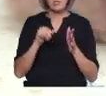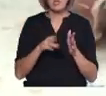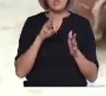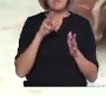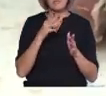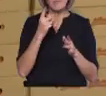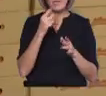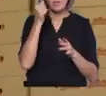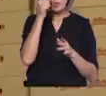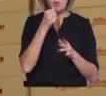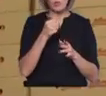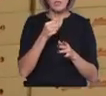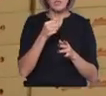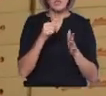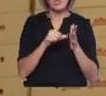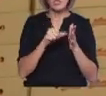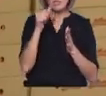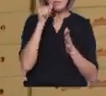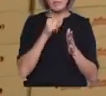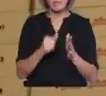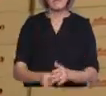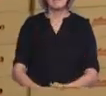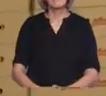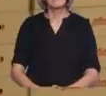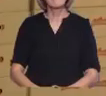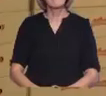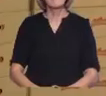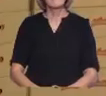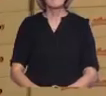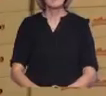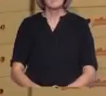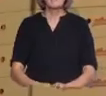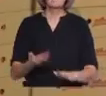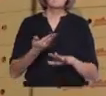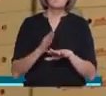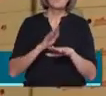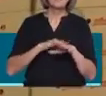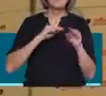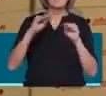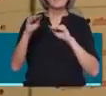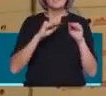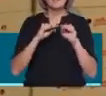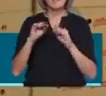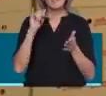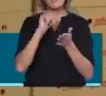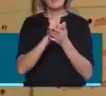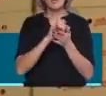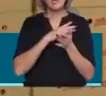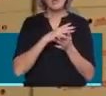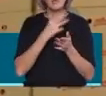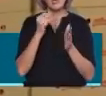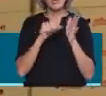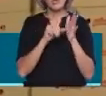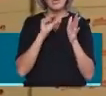в год. Линия убоя у нас стоит польского производителя «Шляхетсталь» с производительностью 6